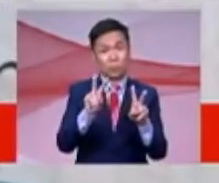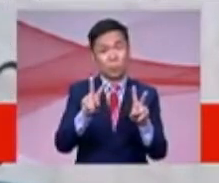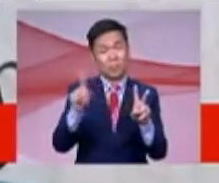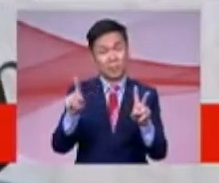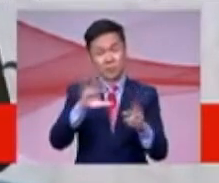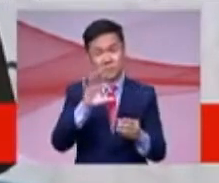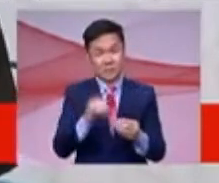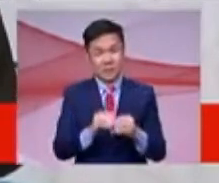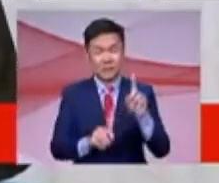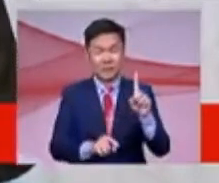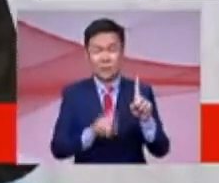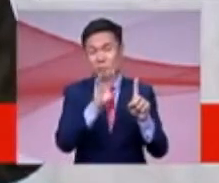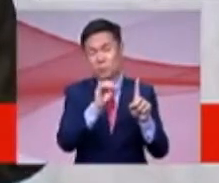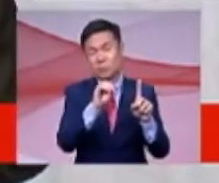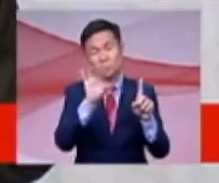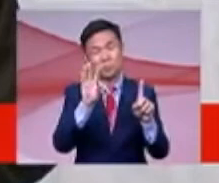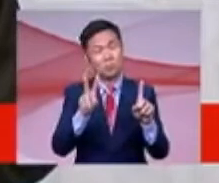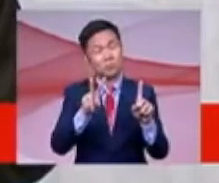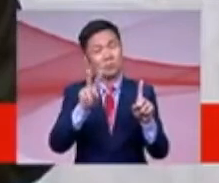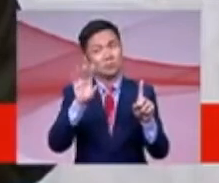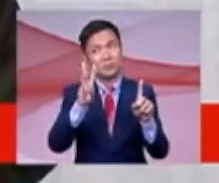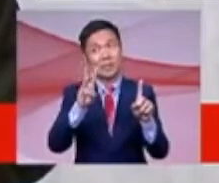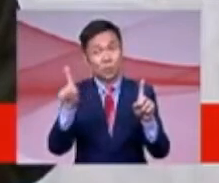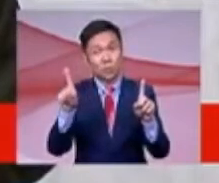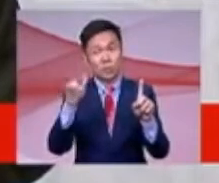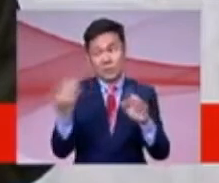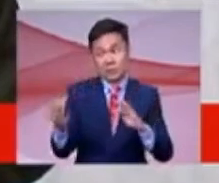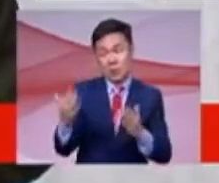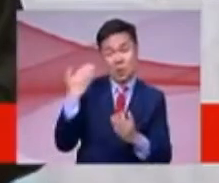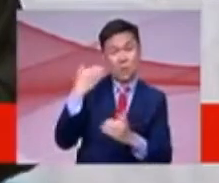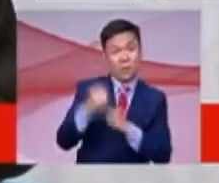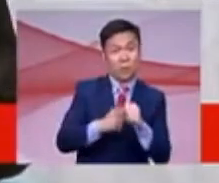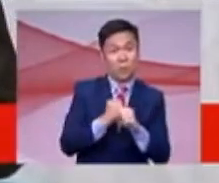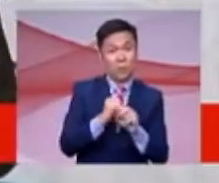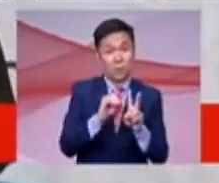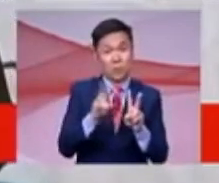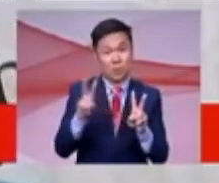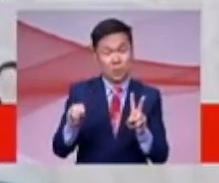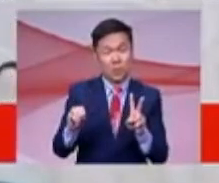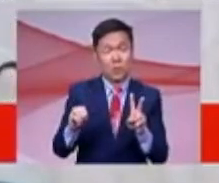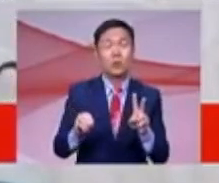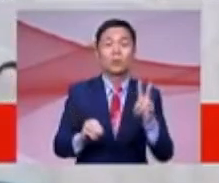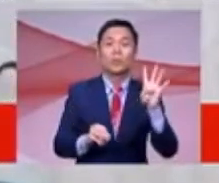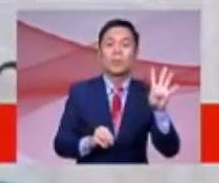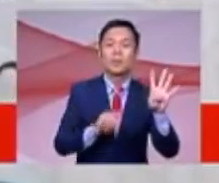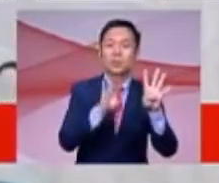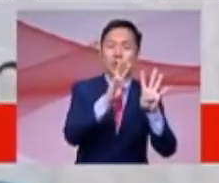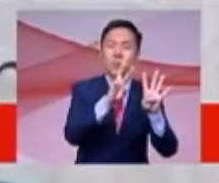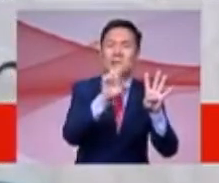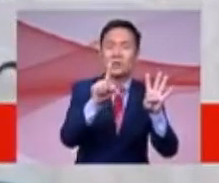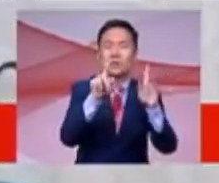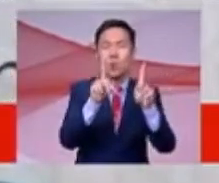ialah 1,161, dibandingkan dengan tahun 2020 hanya